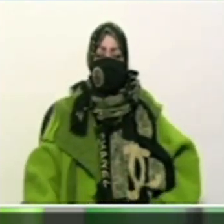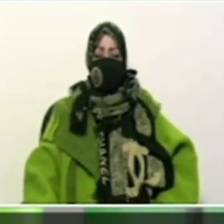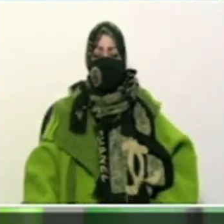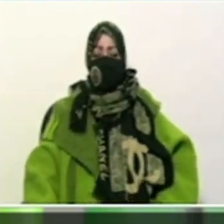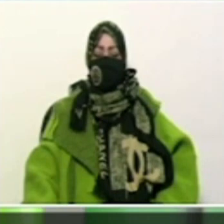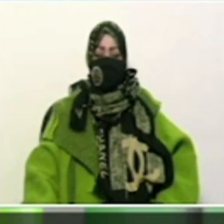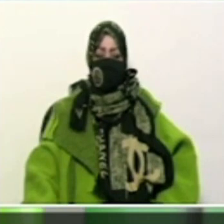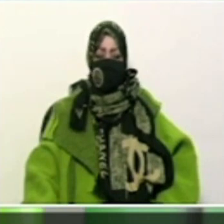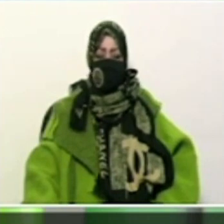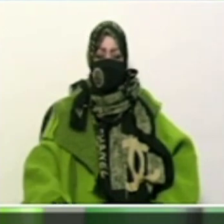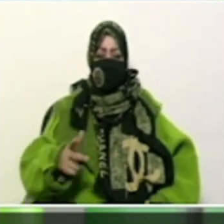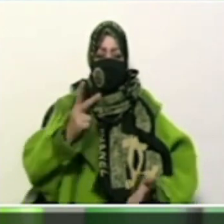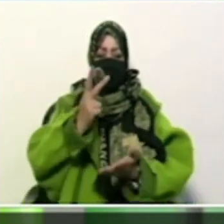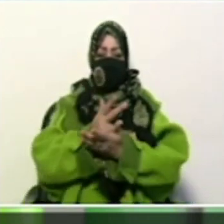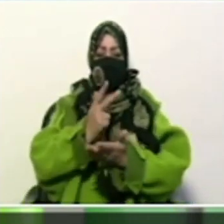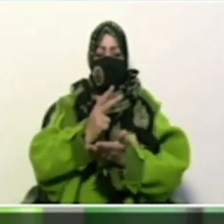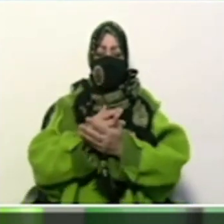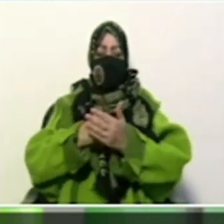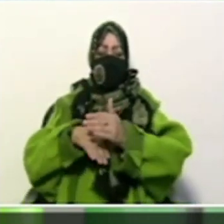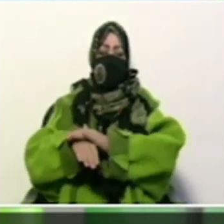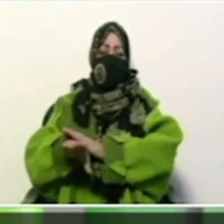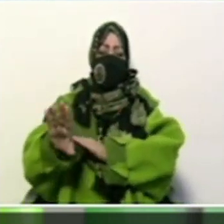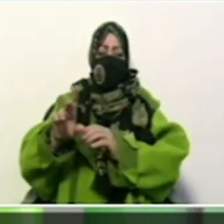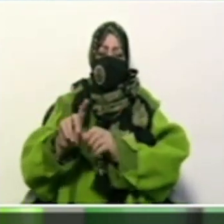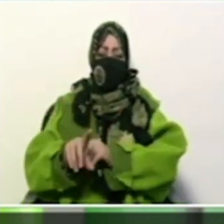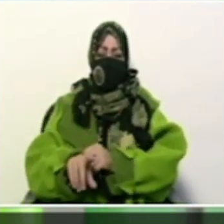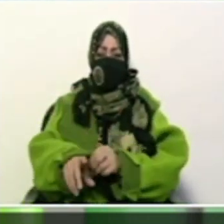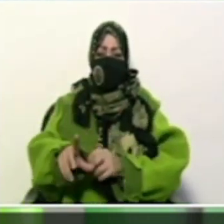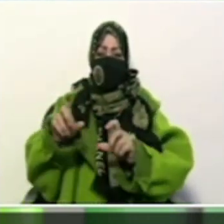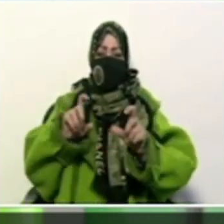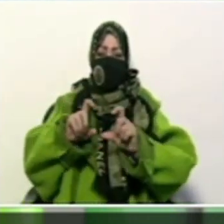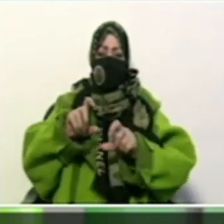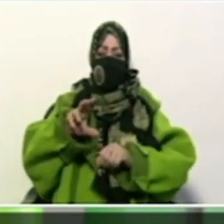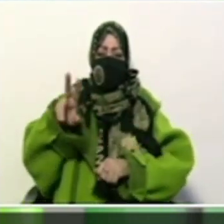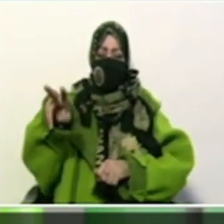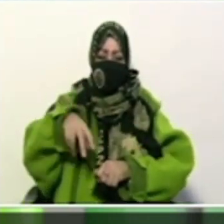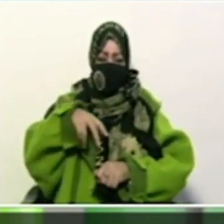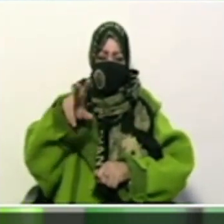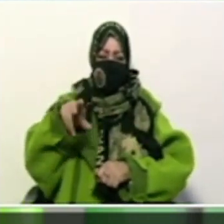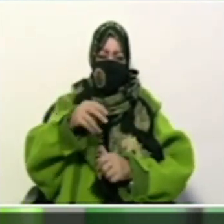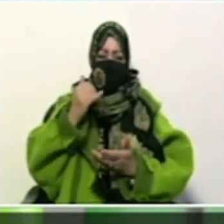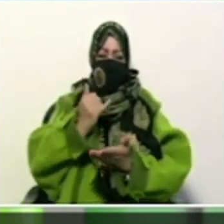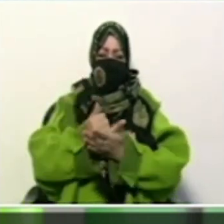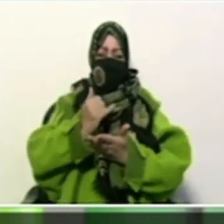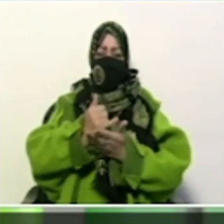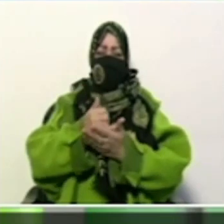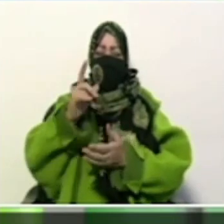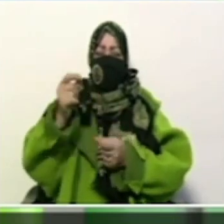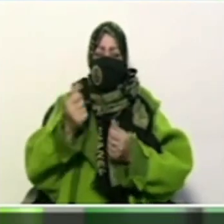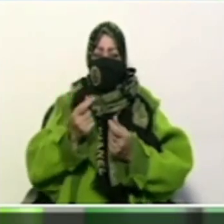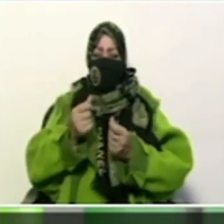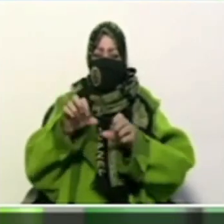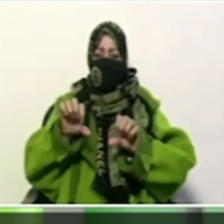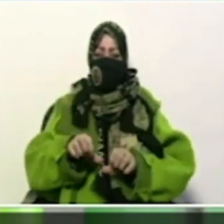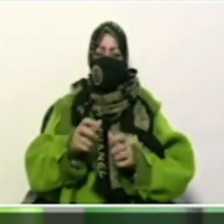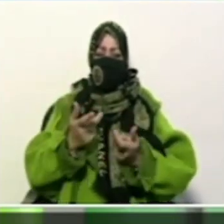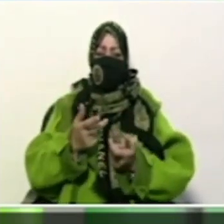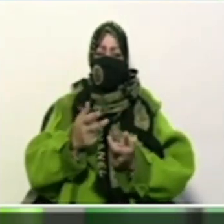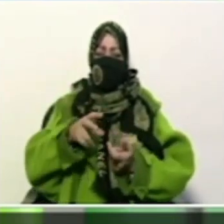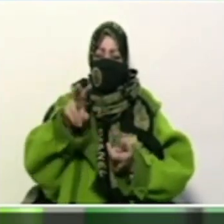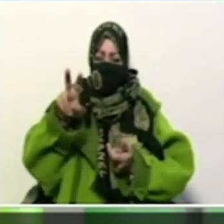السيولة يعني. أيوه. هو لكن يمكن إخراجها مثلا اللي على هيئة مثلا صكوك مصدقة ونحو ذلك ولا لا؟